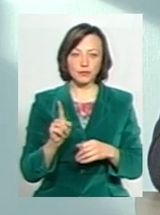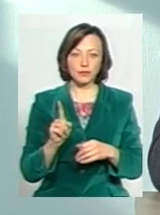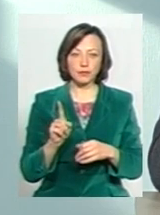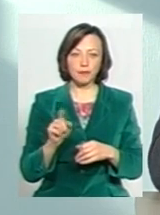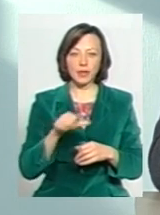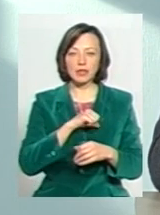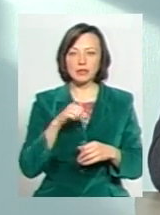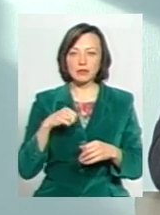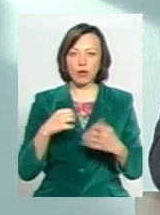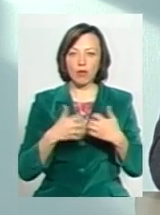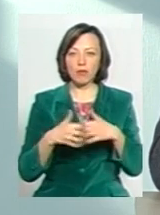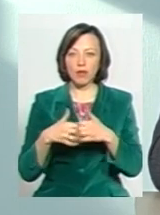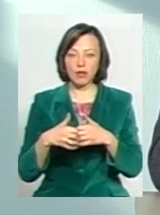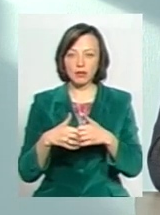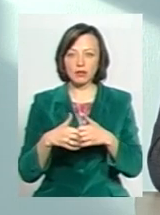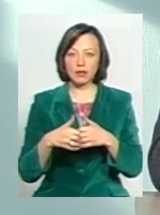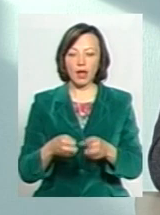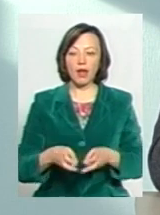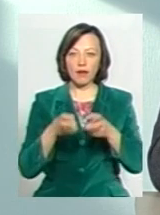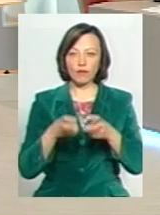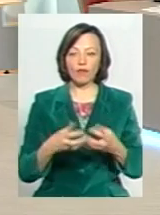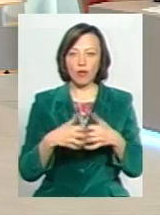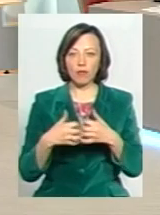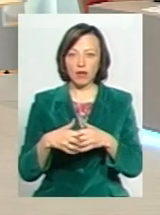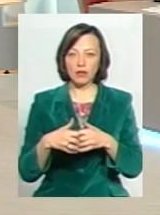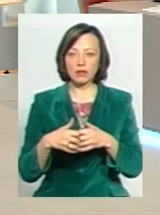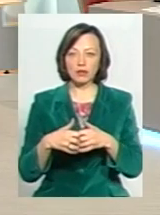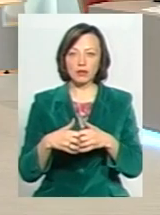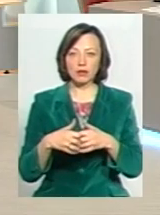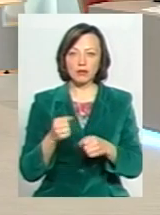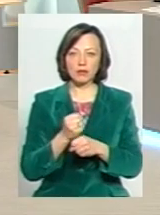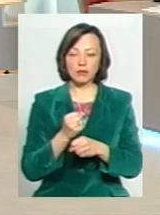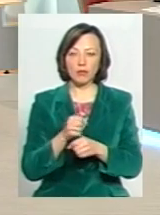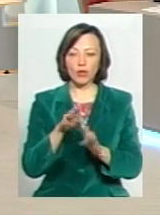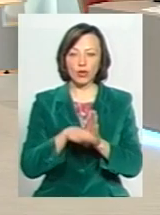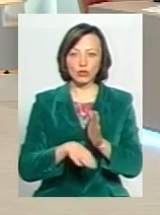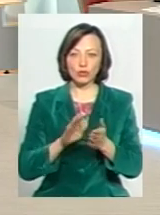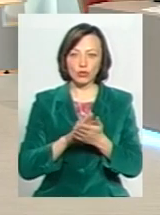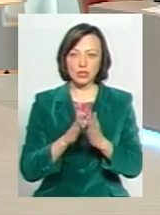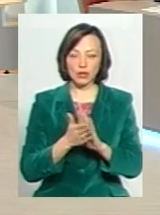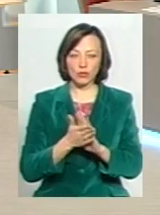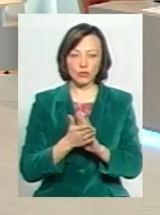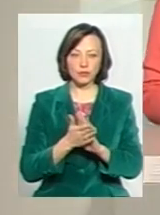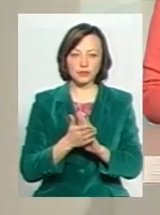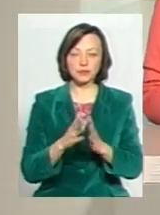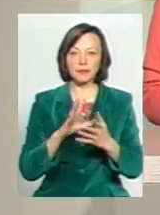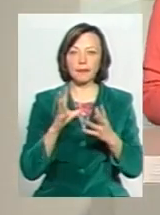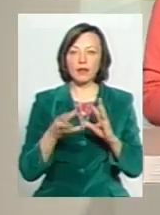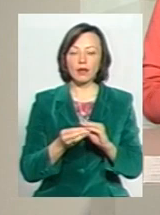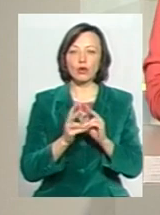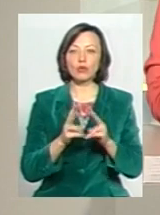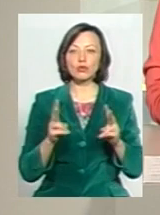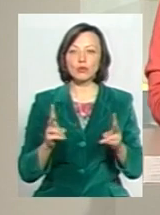само обладнання, і так само ліфтове обладнання приходить до там погіршеного стану. А взагалі хто ж